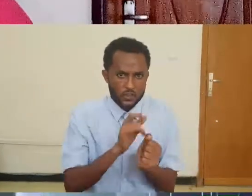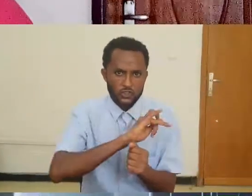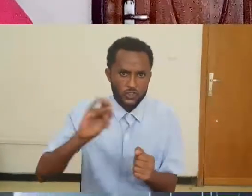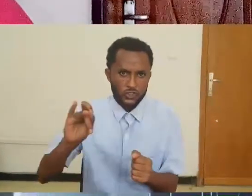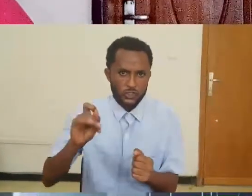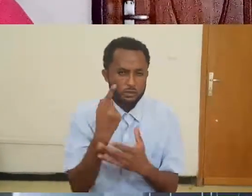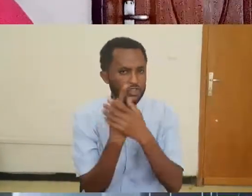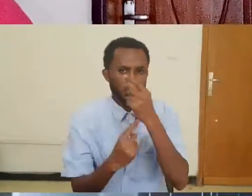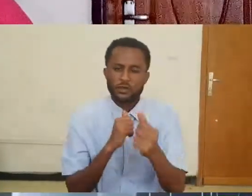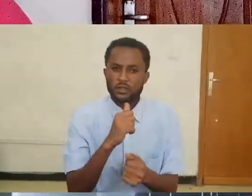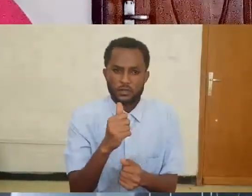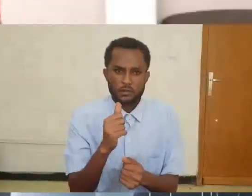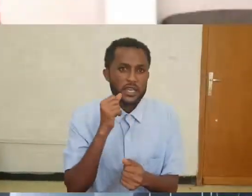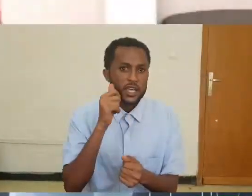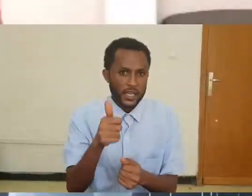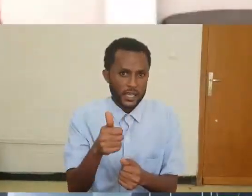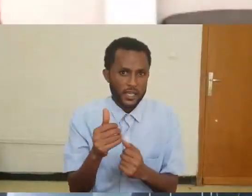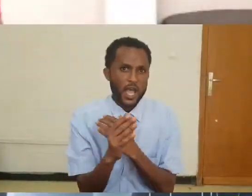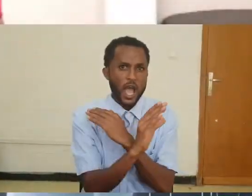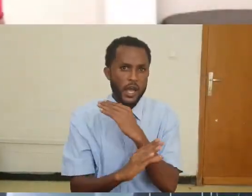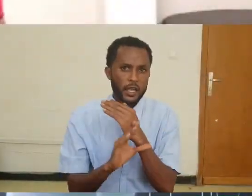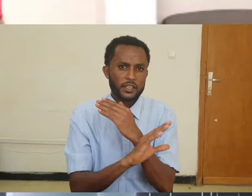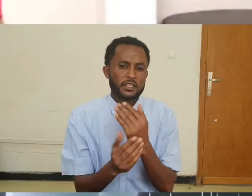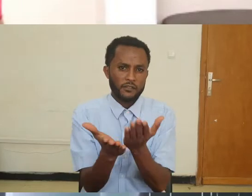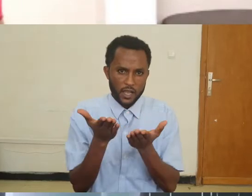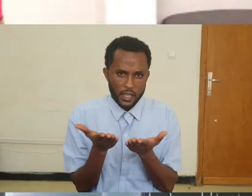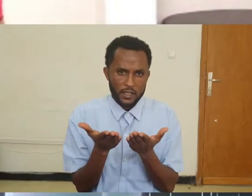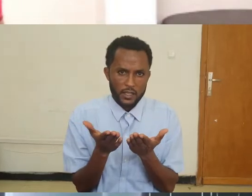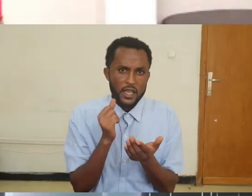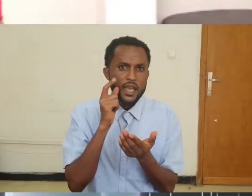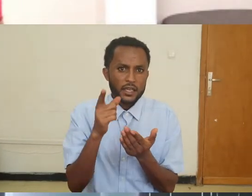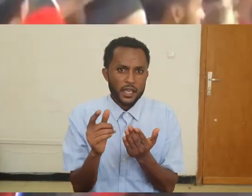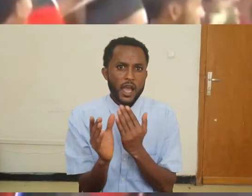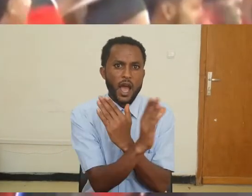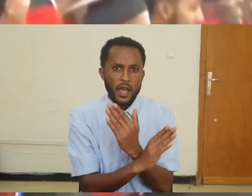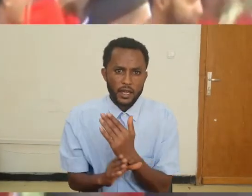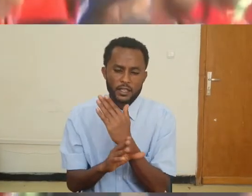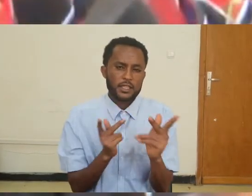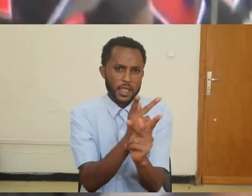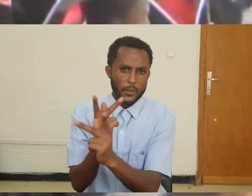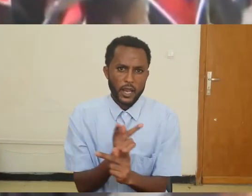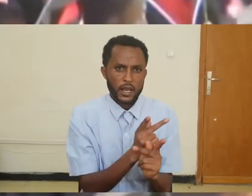ሁላችንም ራሳችንን ከኮሮና ቫይረስ እንጠብቅ። አብረን እንጂ ብቻችንን አንድ